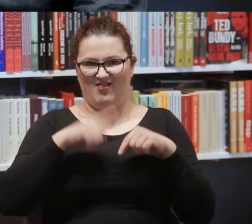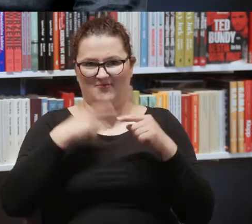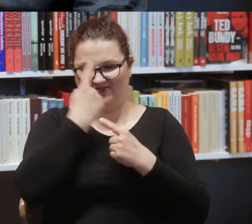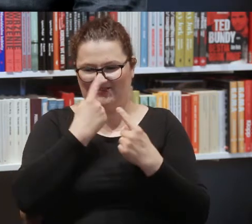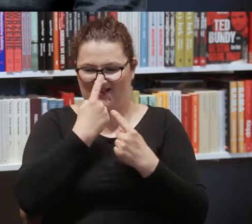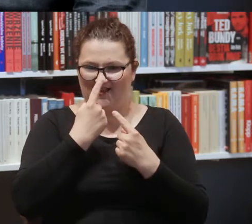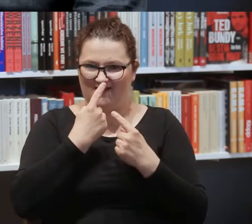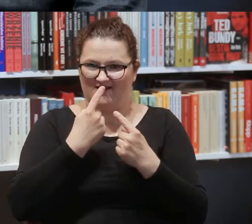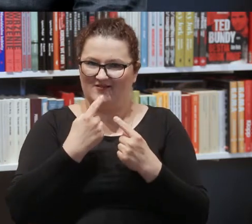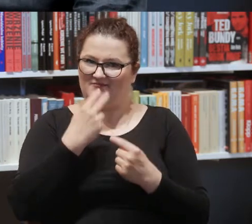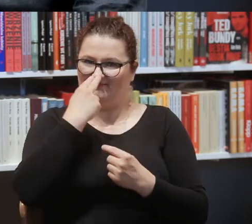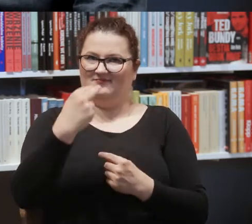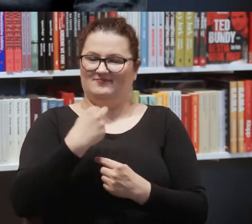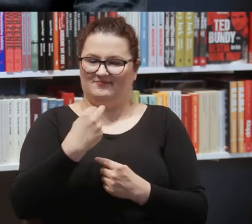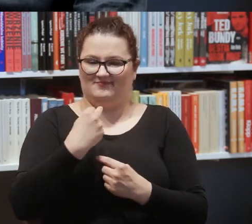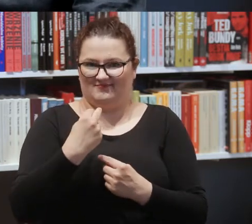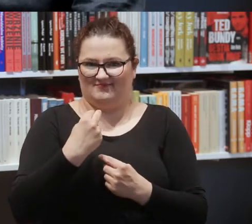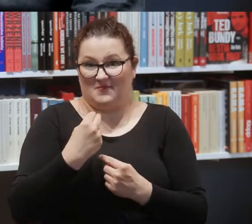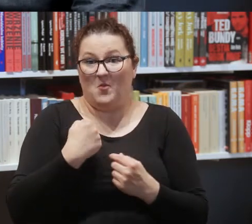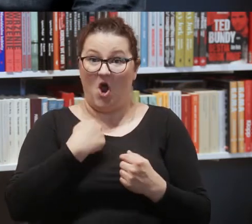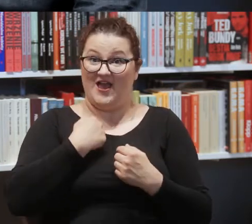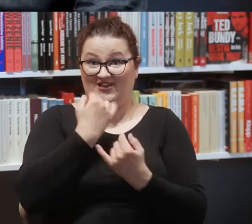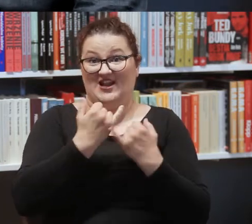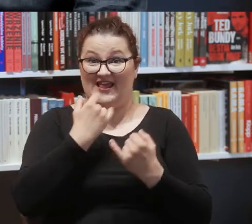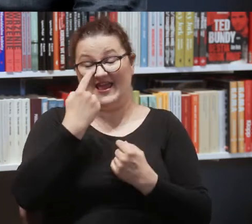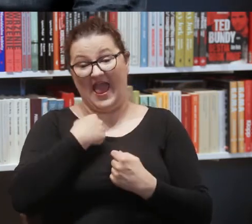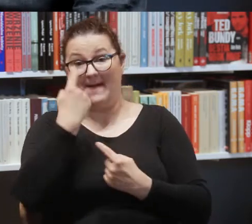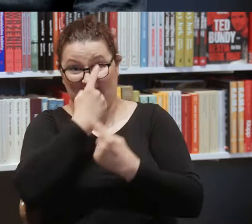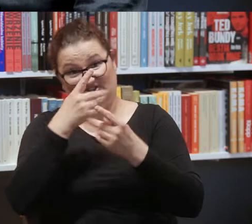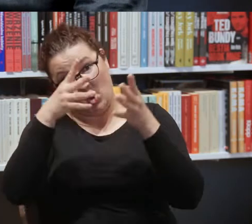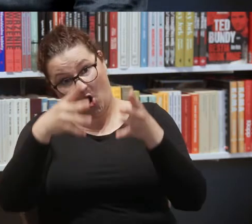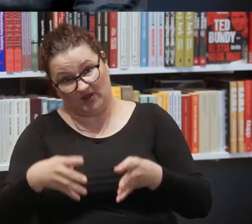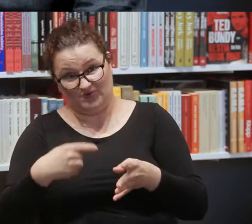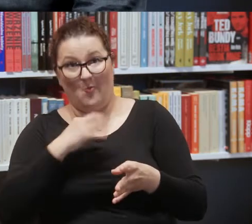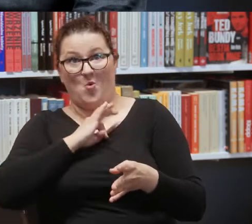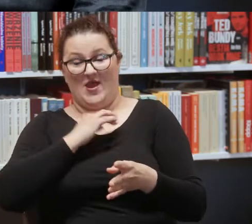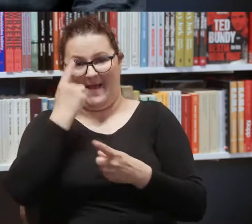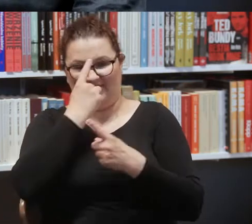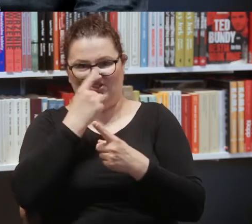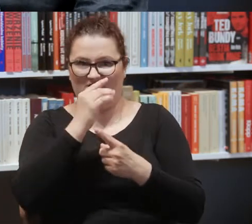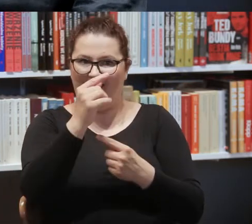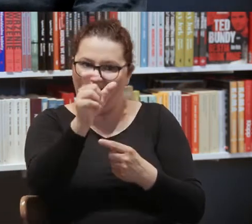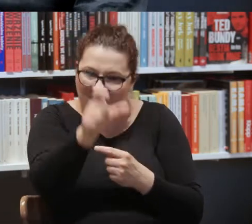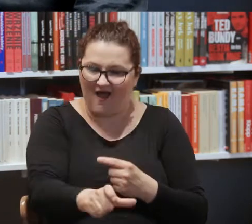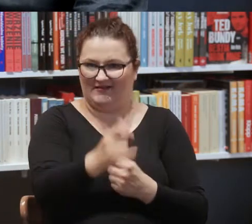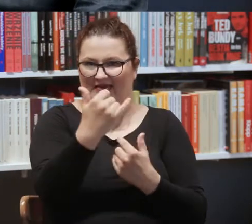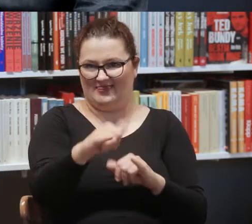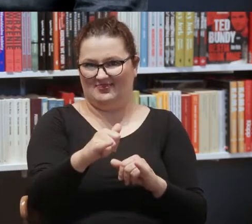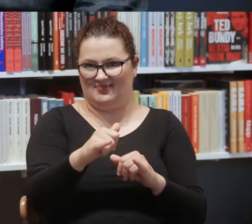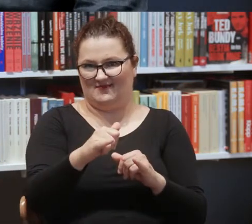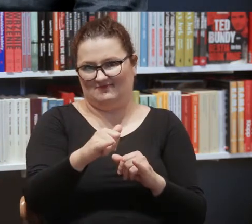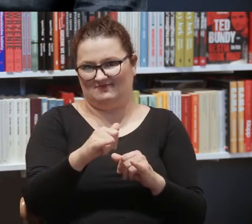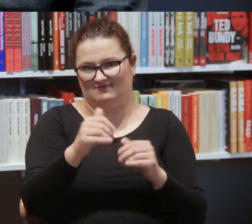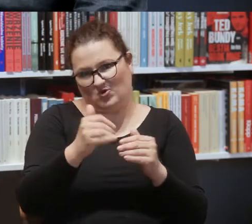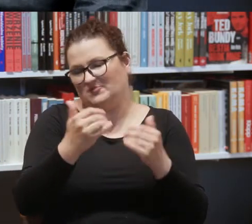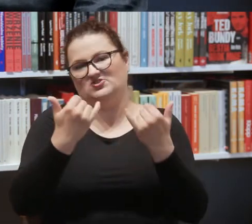siebie. No bo to, co myślę o kimś, no jest mną, to jest moja myśl. To nie jest ten człowiek i ona może iść zupełnie w ogóle obok tej realnie